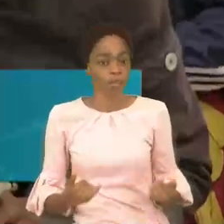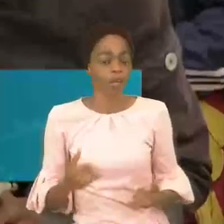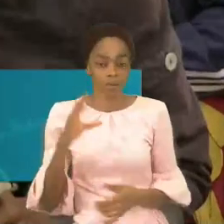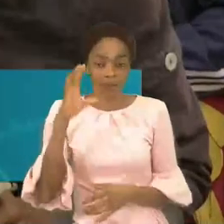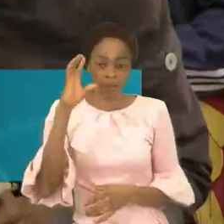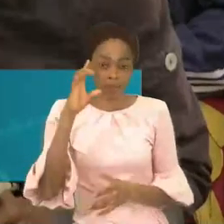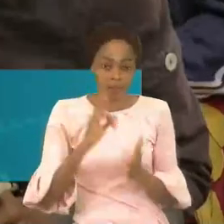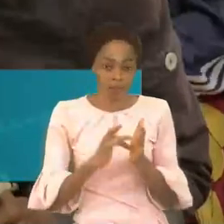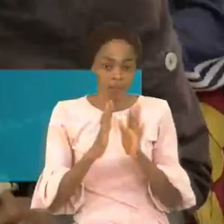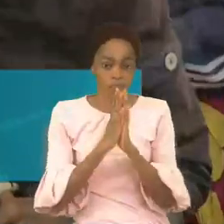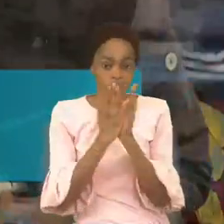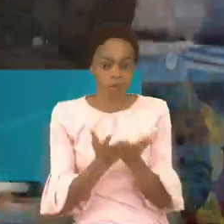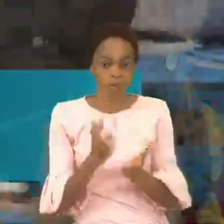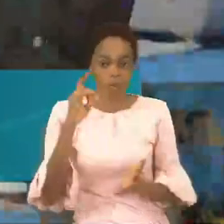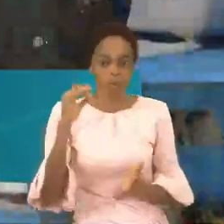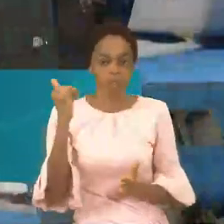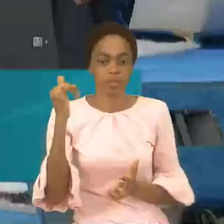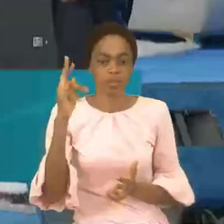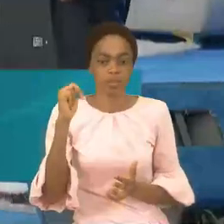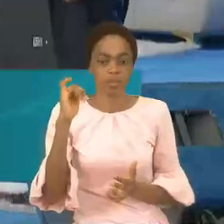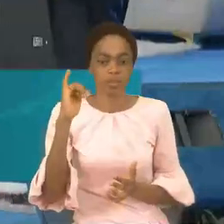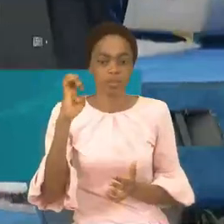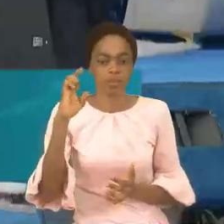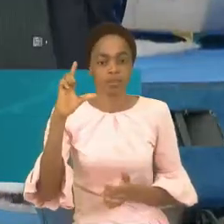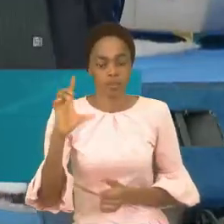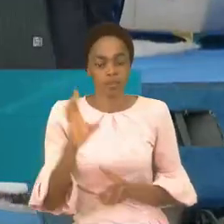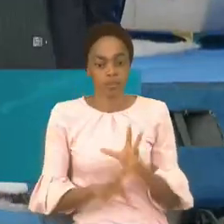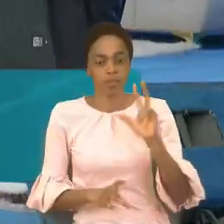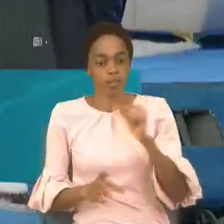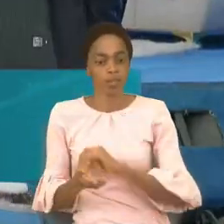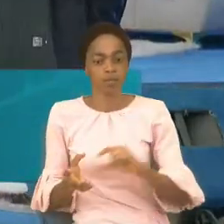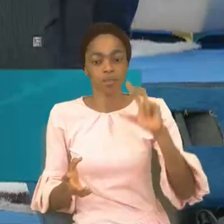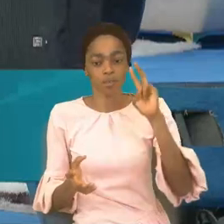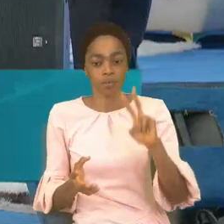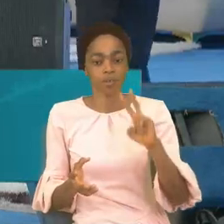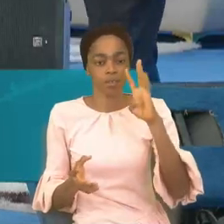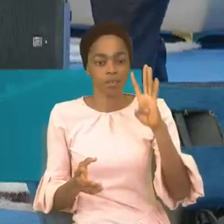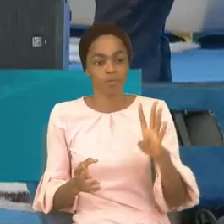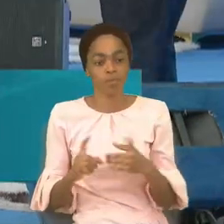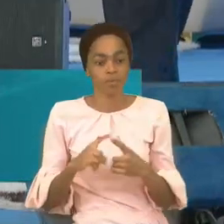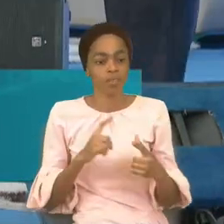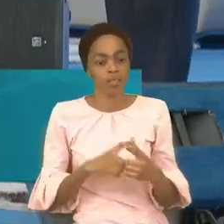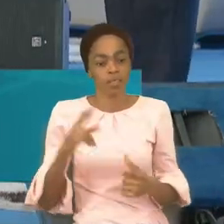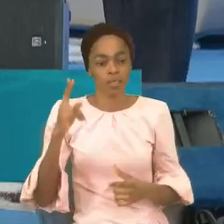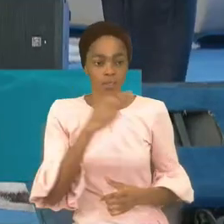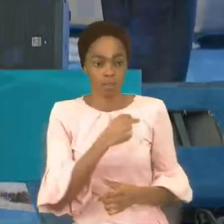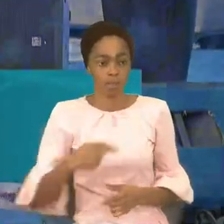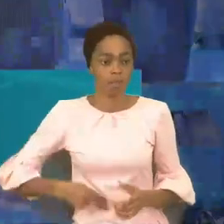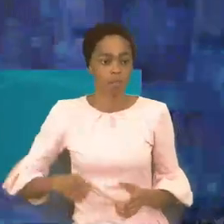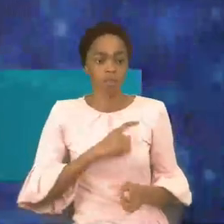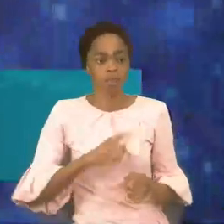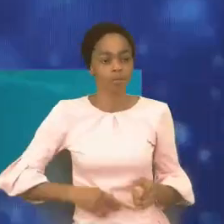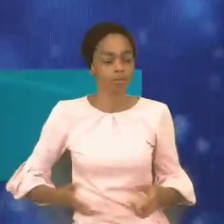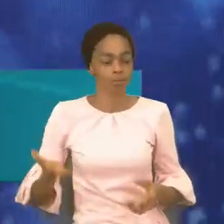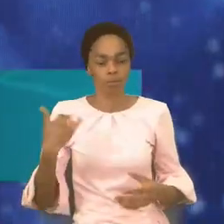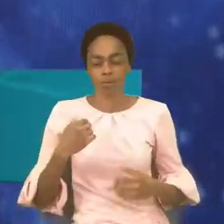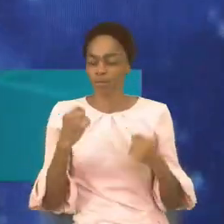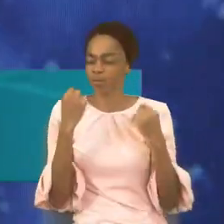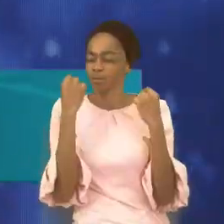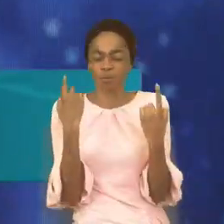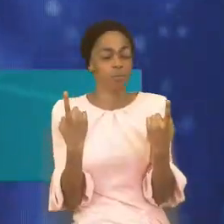Daniel maintenant, chapitre 3, verset 24. Alors le roi Nebuchadnezzar fut effrayé et